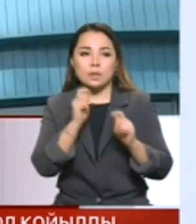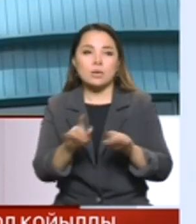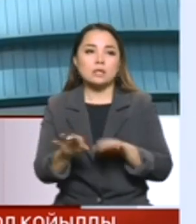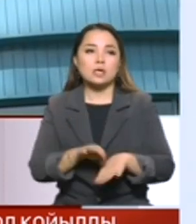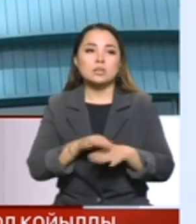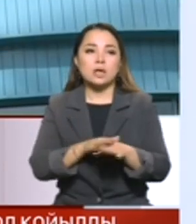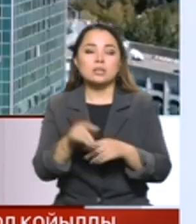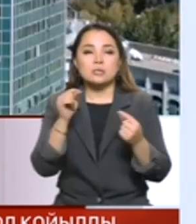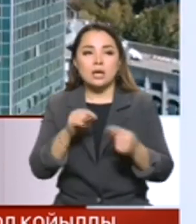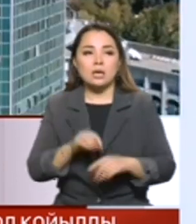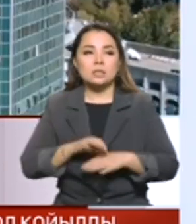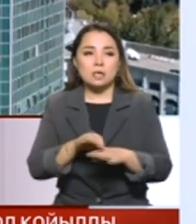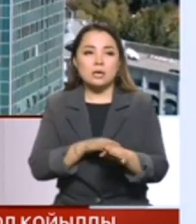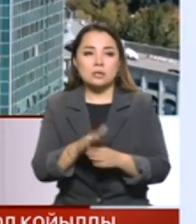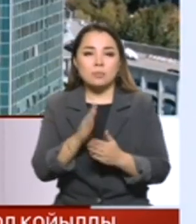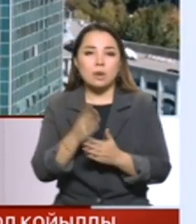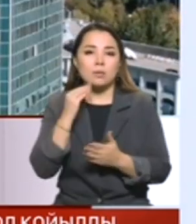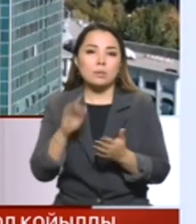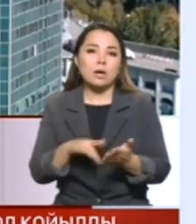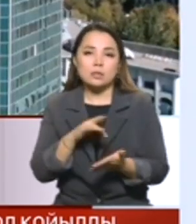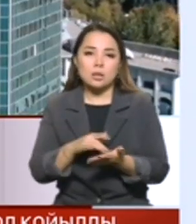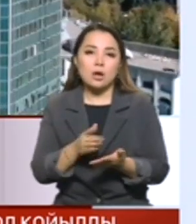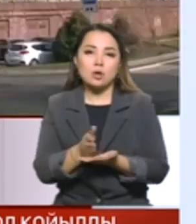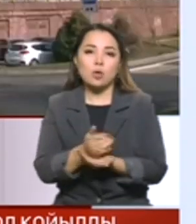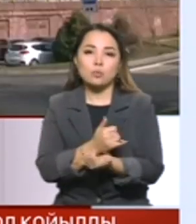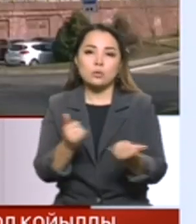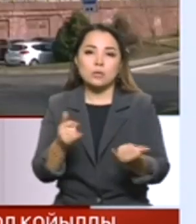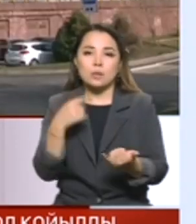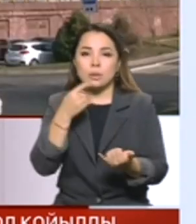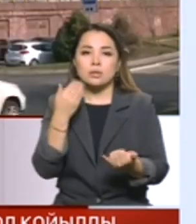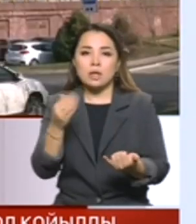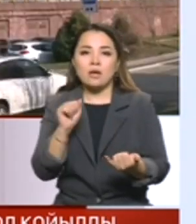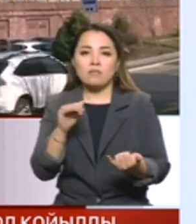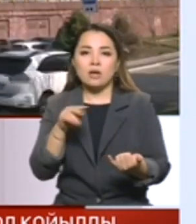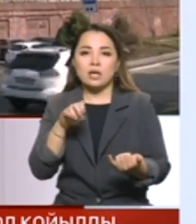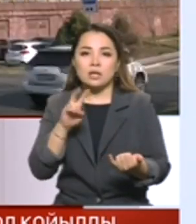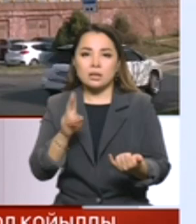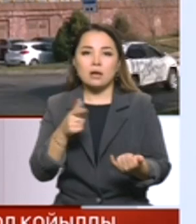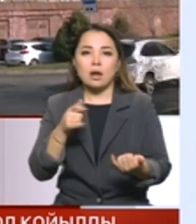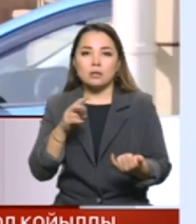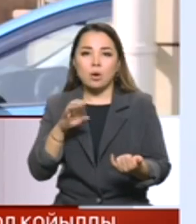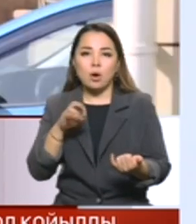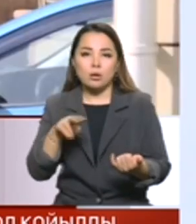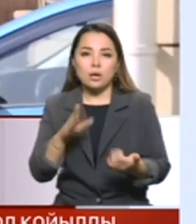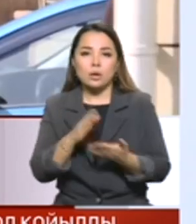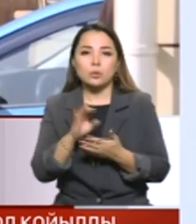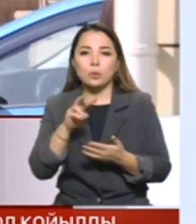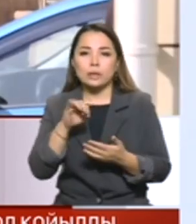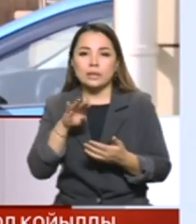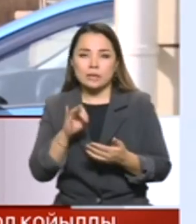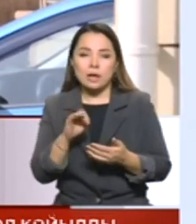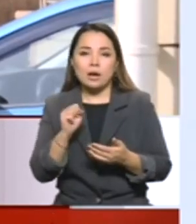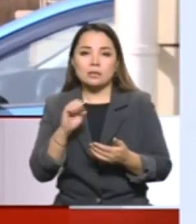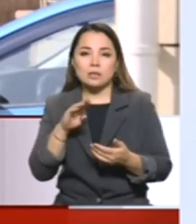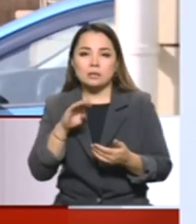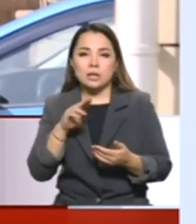шарттарына сәйкес жасалған. Осылайша Алматы қаласының коммуналдық меншігіне F-Link, Grand Hall Unity және Almtrade